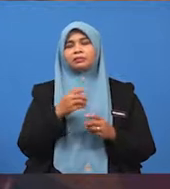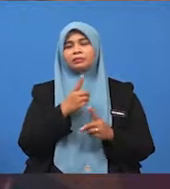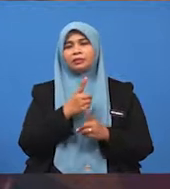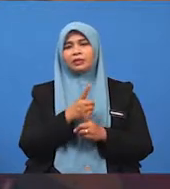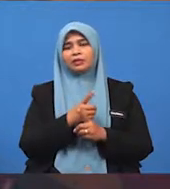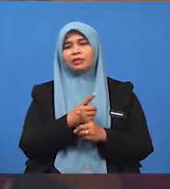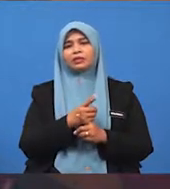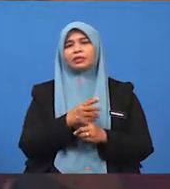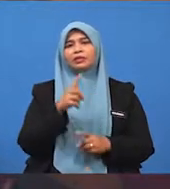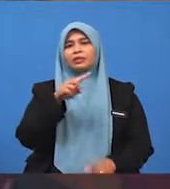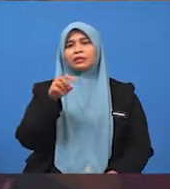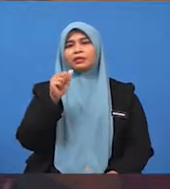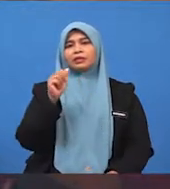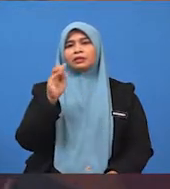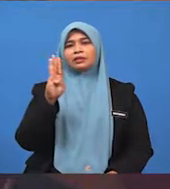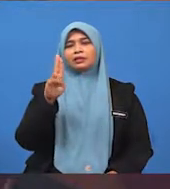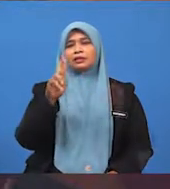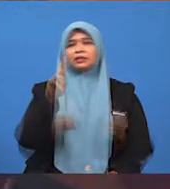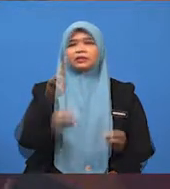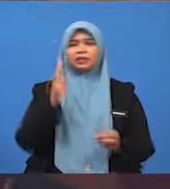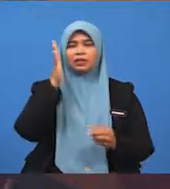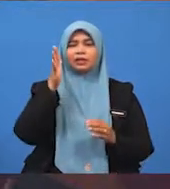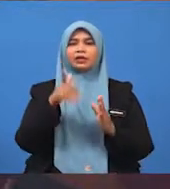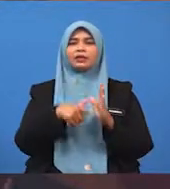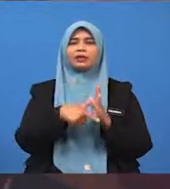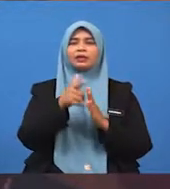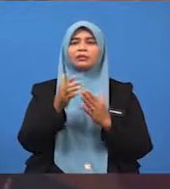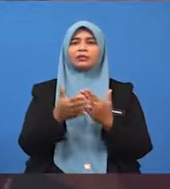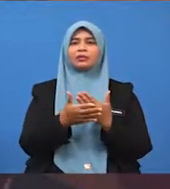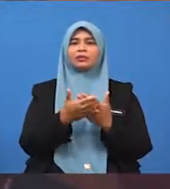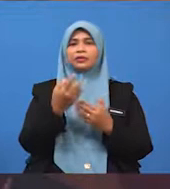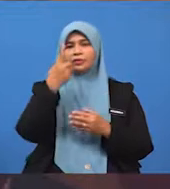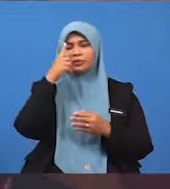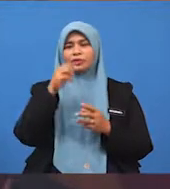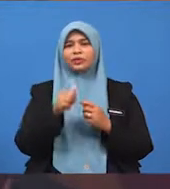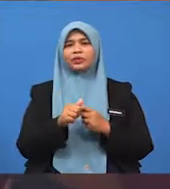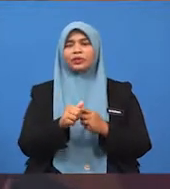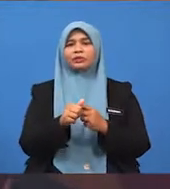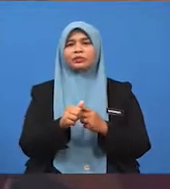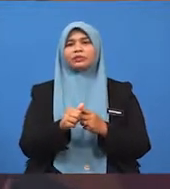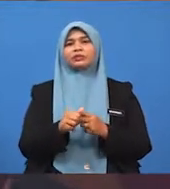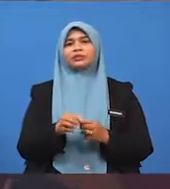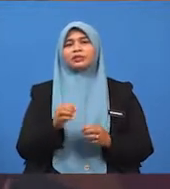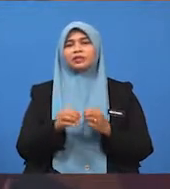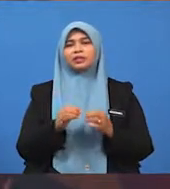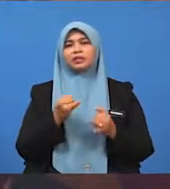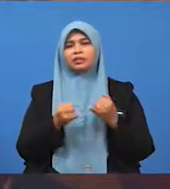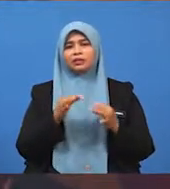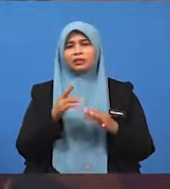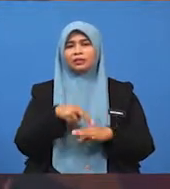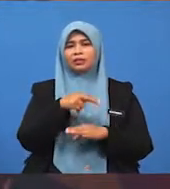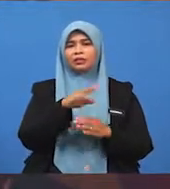diturunkan sekaligus. Apatah lagi jika ia diturunkan bersesuaian dengan sesuatu peristiwa,